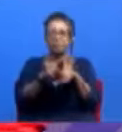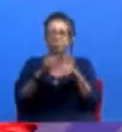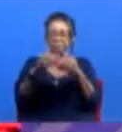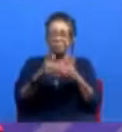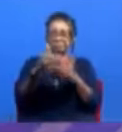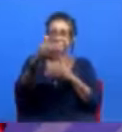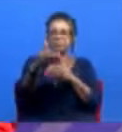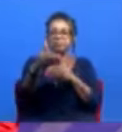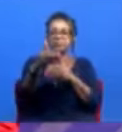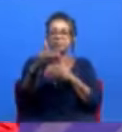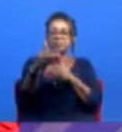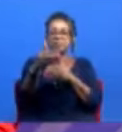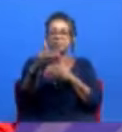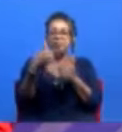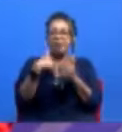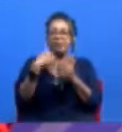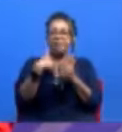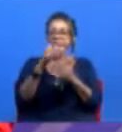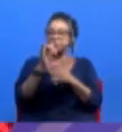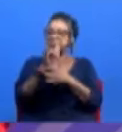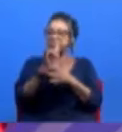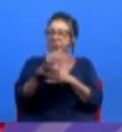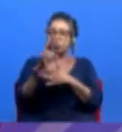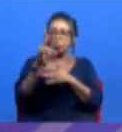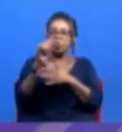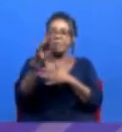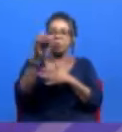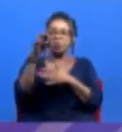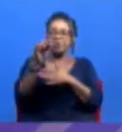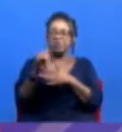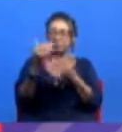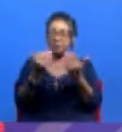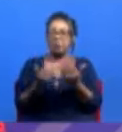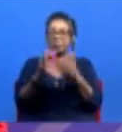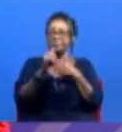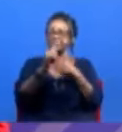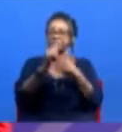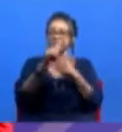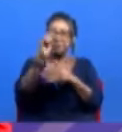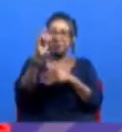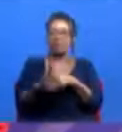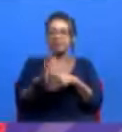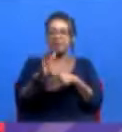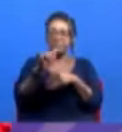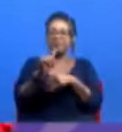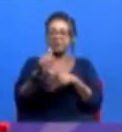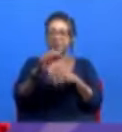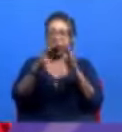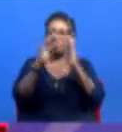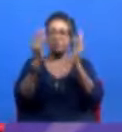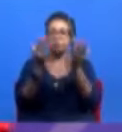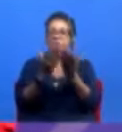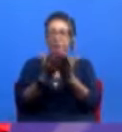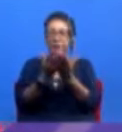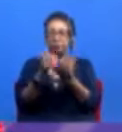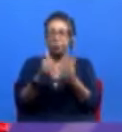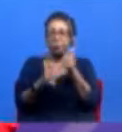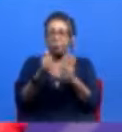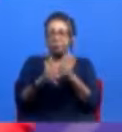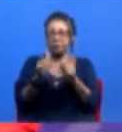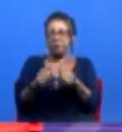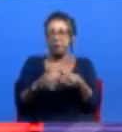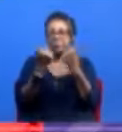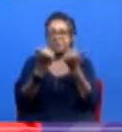Zetu umwana mtindo Chantou Kwamboka alipeperusha bendera ya Kenya katika mashindano ya mwaka huu ya Miss World yaliyofanyika jijini Mumbai